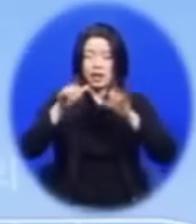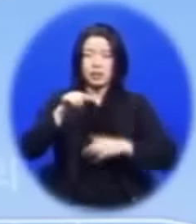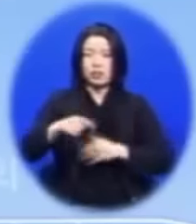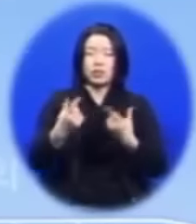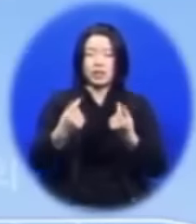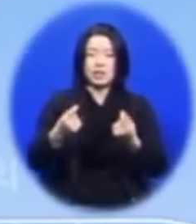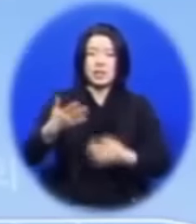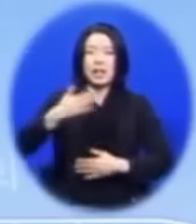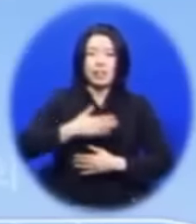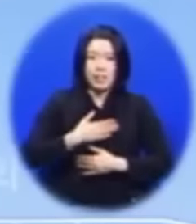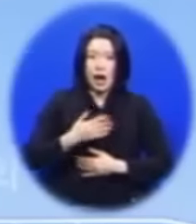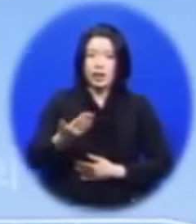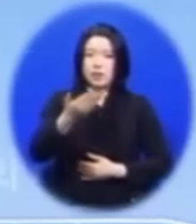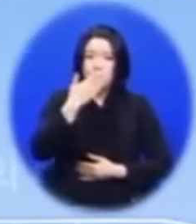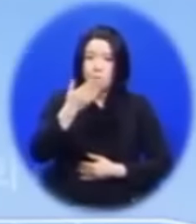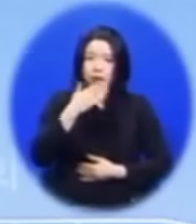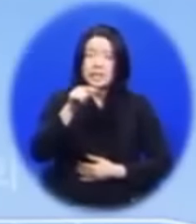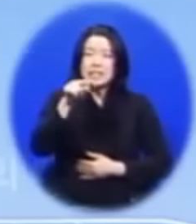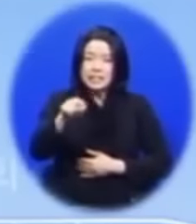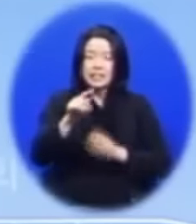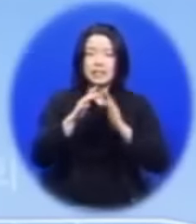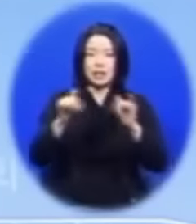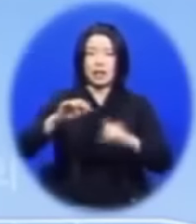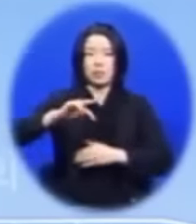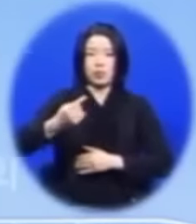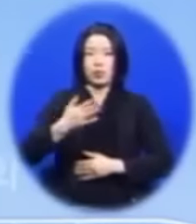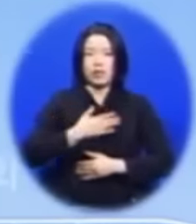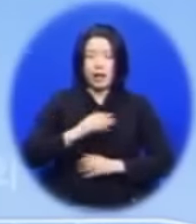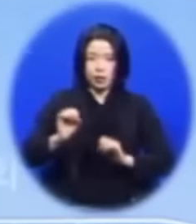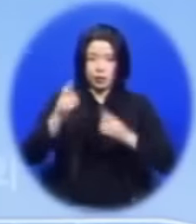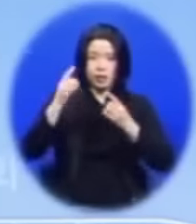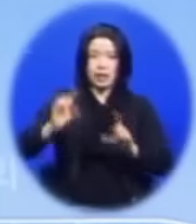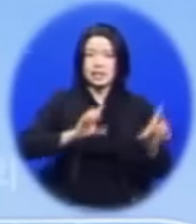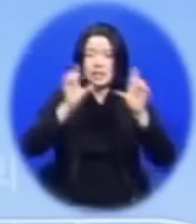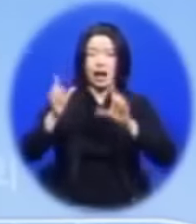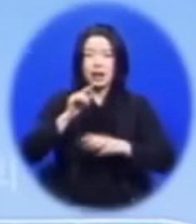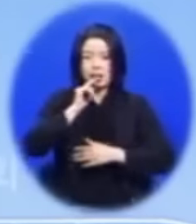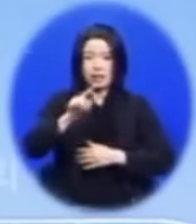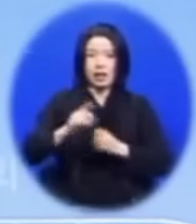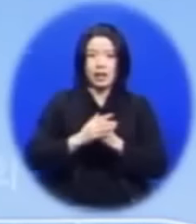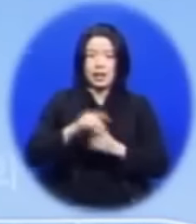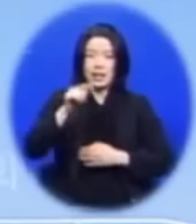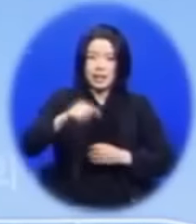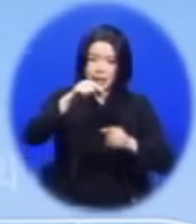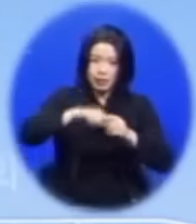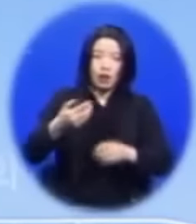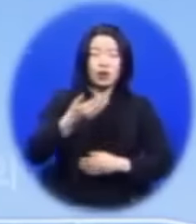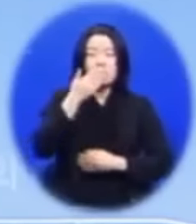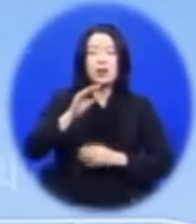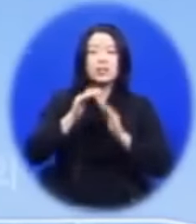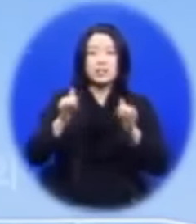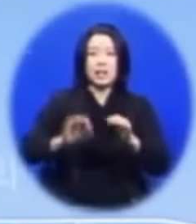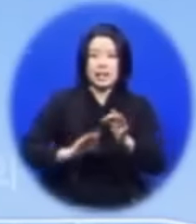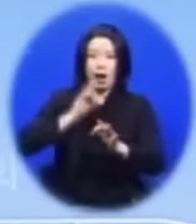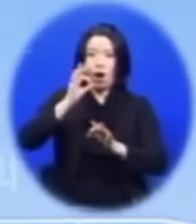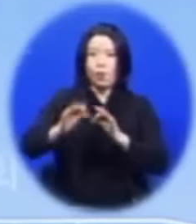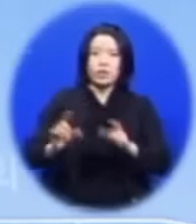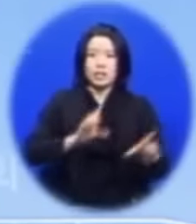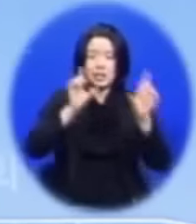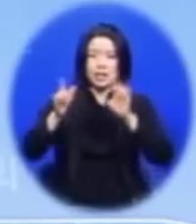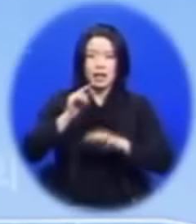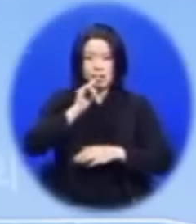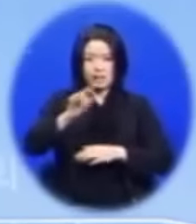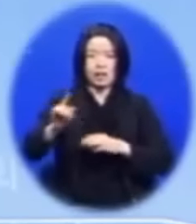것같이 나를 먹는 그 사람도 나를 인하여 살리라이 떡을 먹는 자는 영원히